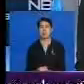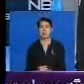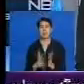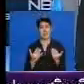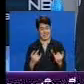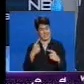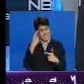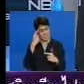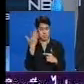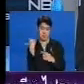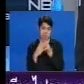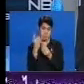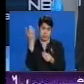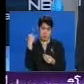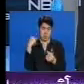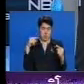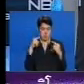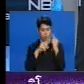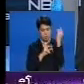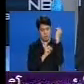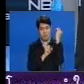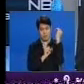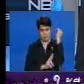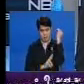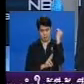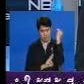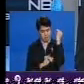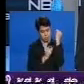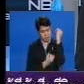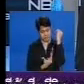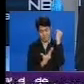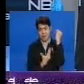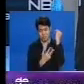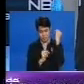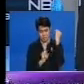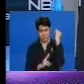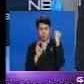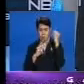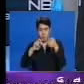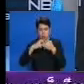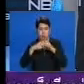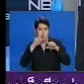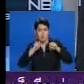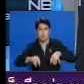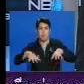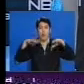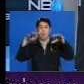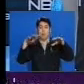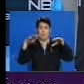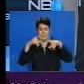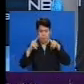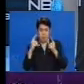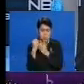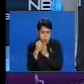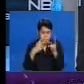คุณผู้ชมคะแม้ในช่วงสัปดาห์ที่ผ่านมาจังหวัดนราธิวาสนะคะซึ่งเป็น1ใน3จังหวัดชายแดนใต้ต้องประสบกับอุทกภัยน้ำท่วมแต่การดู